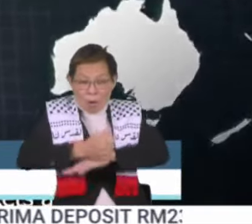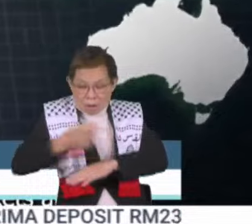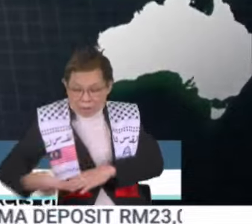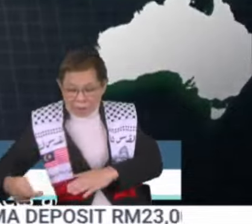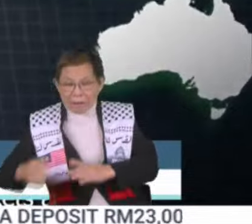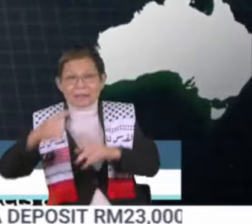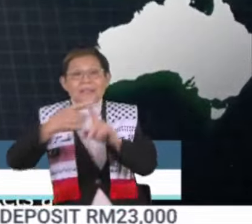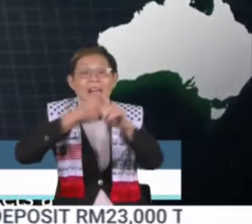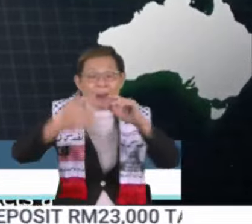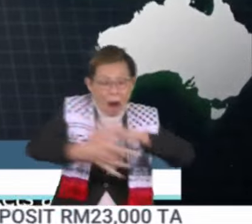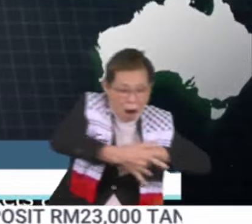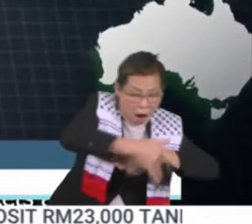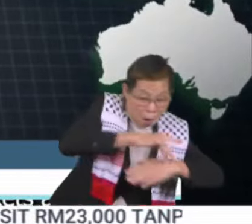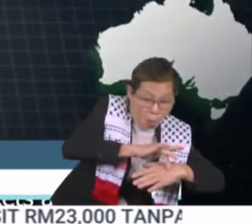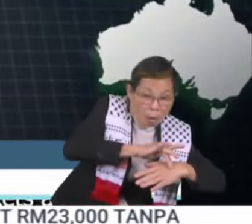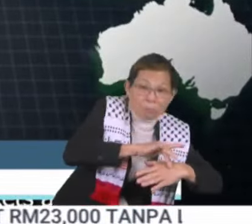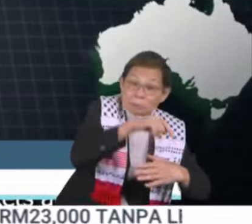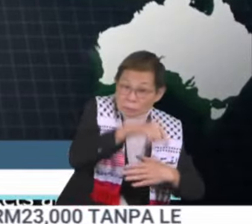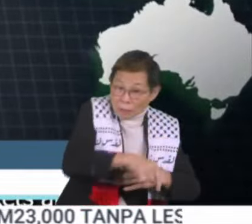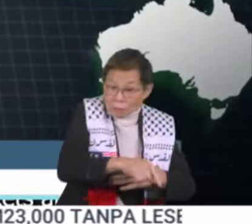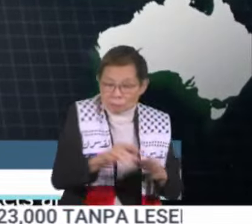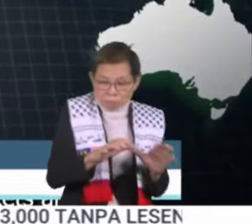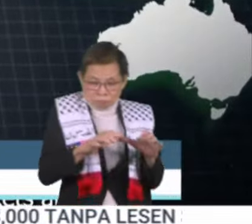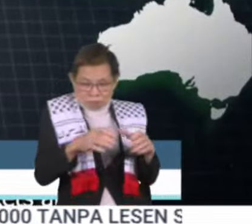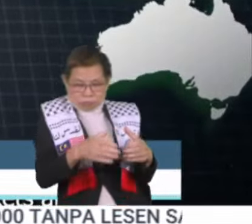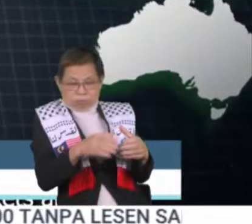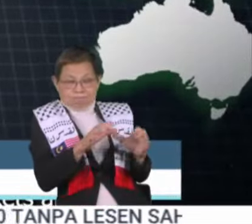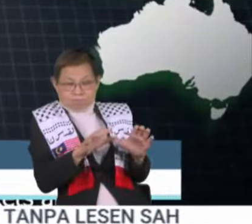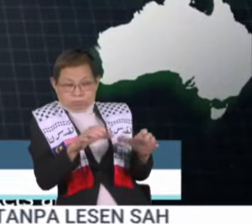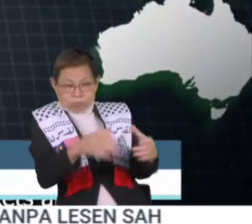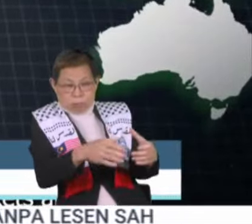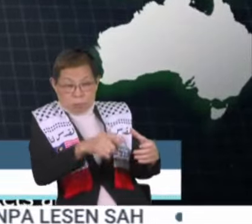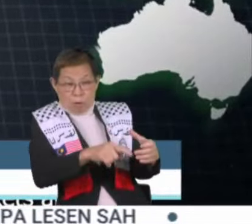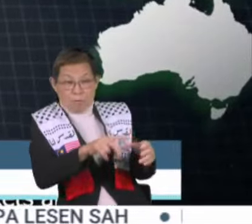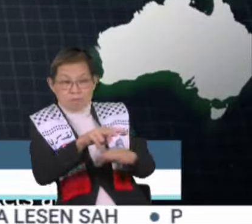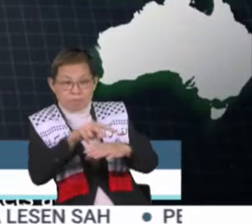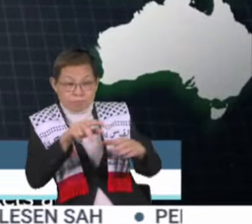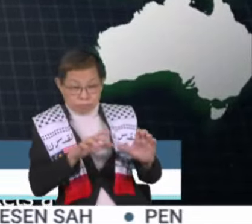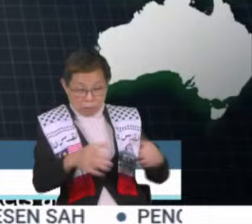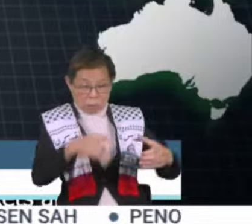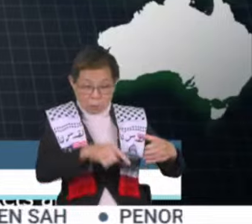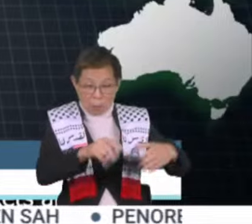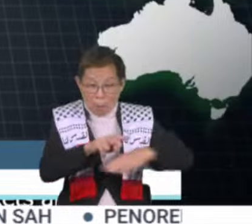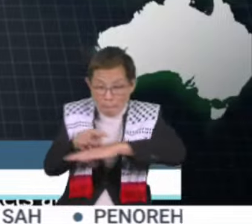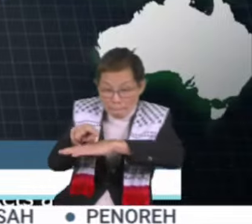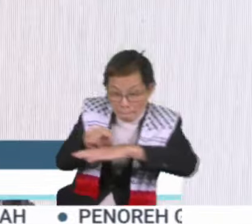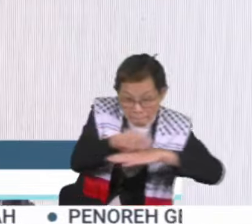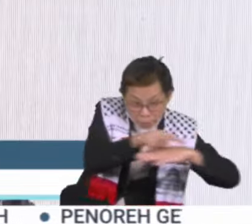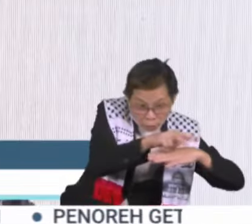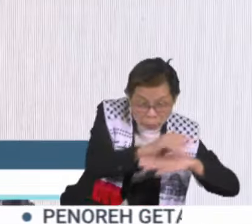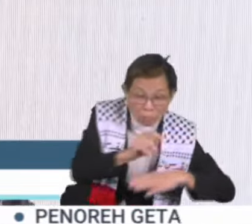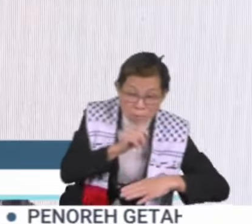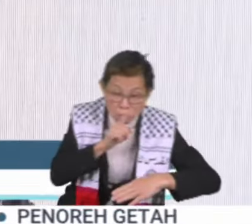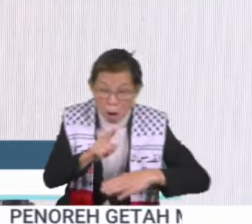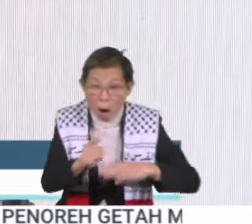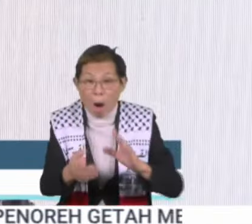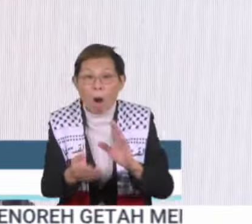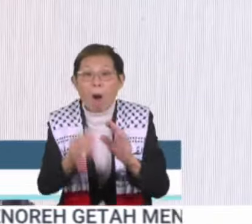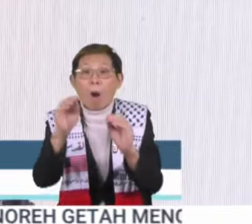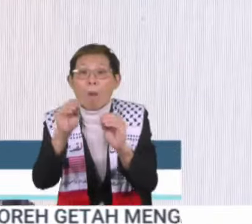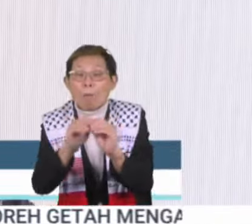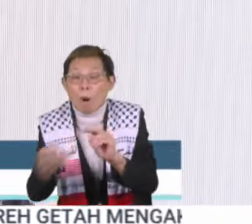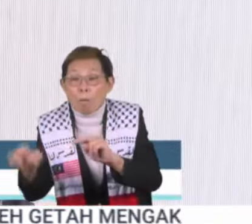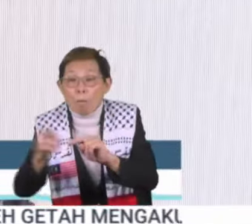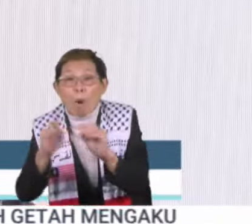awal. Bukan saja sebagai satu badan yang boleh memantau, memastikan peningkatan